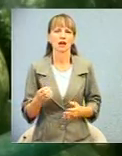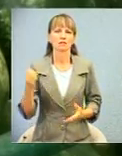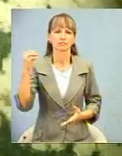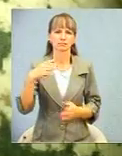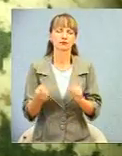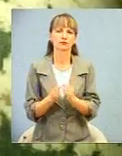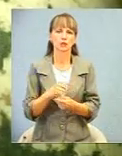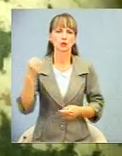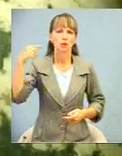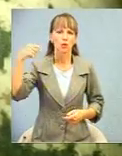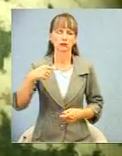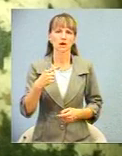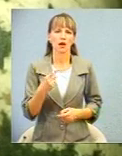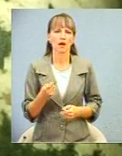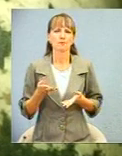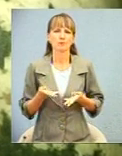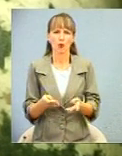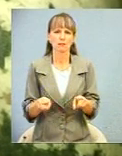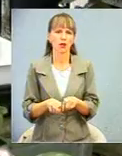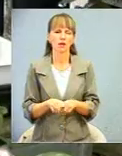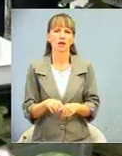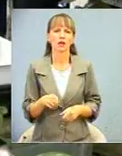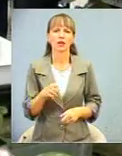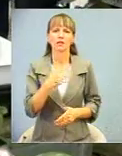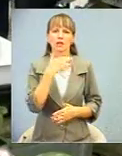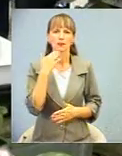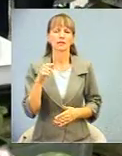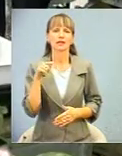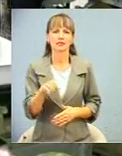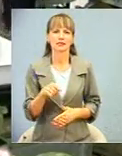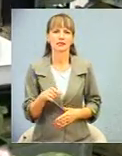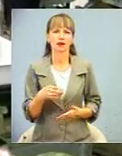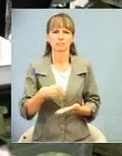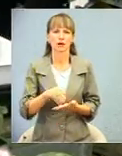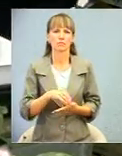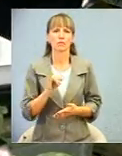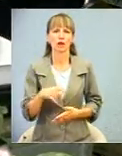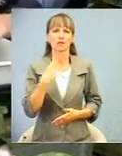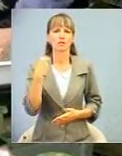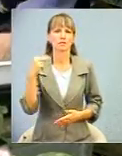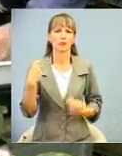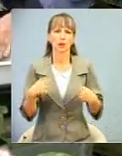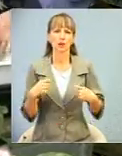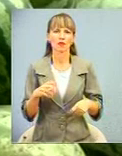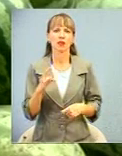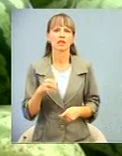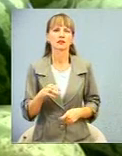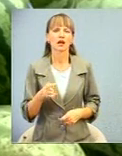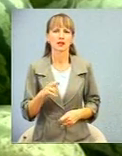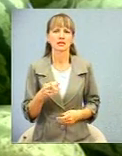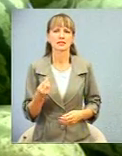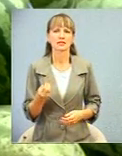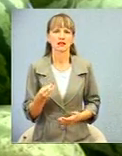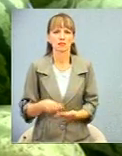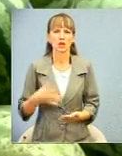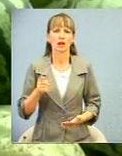сонячним променям, попеклися. Попри те, що їх небагато, і ті містяни беруть неохоче, каже запорізька продавчиня Наталя. Ціна